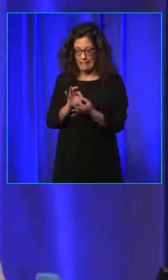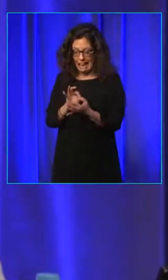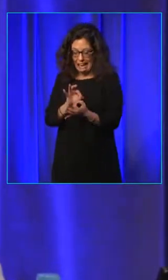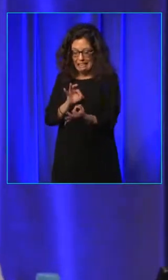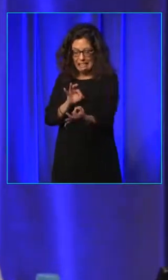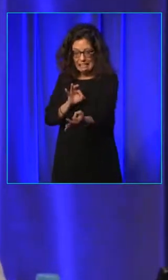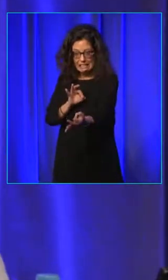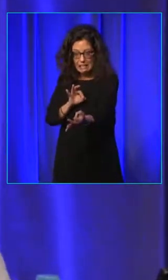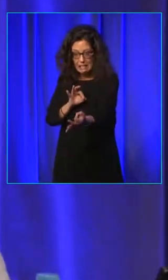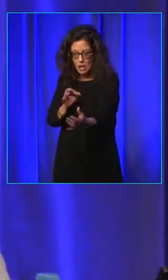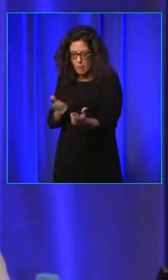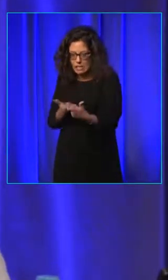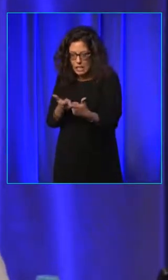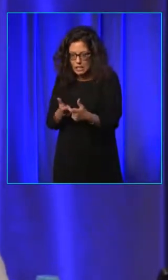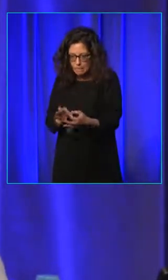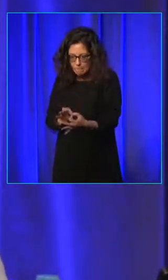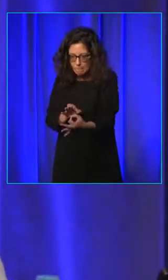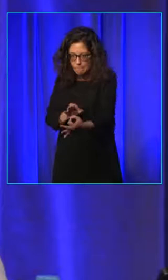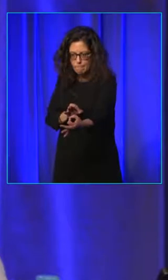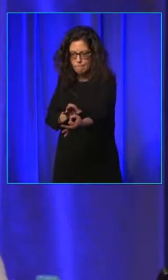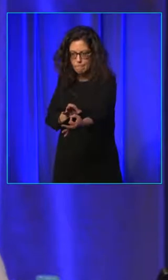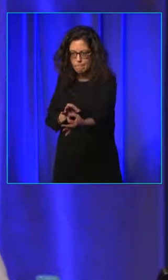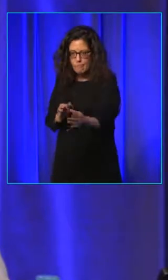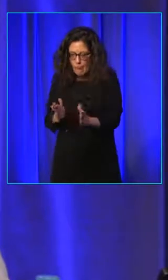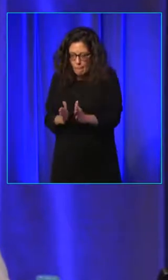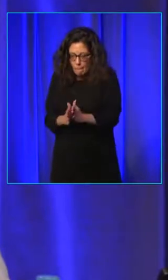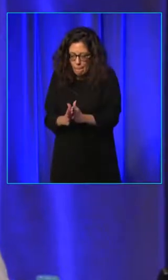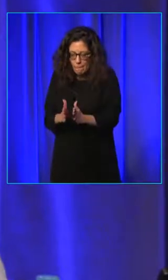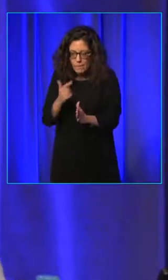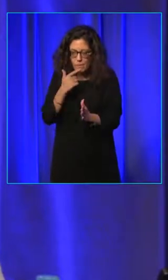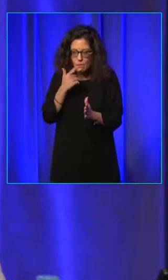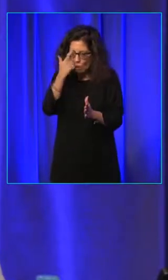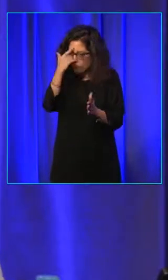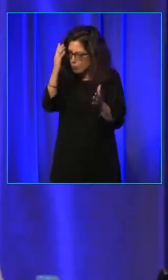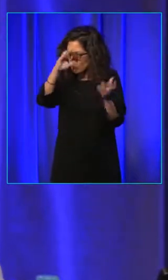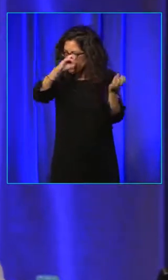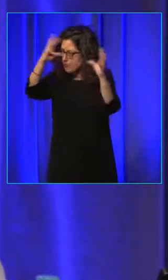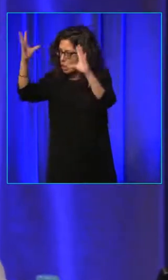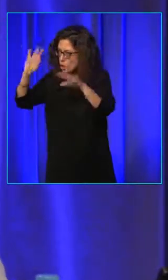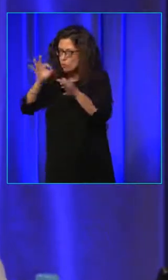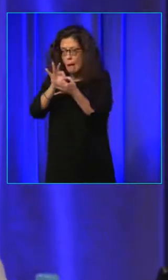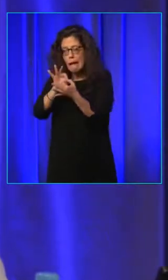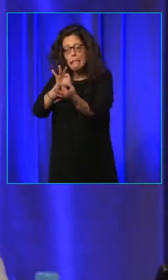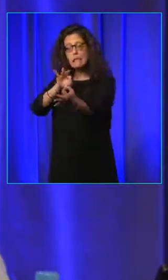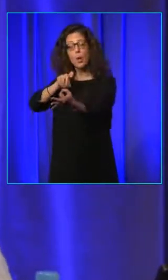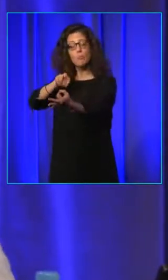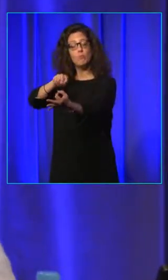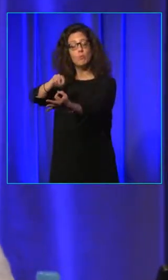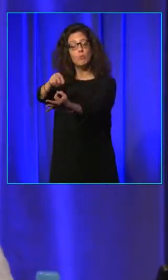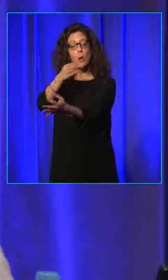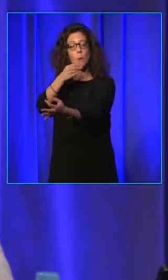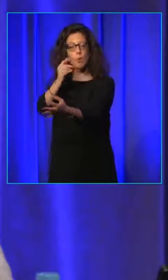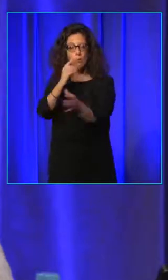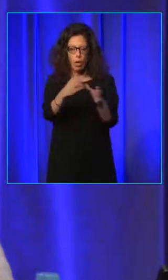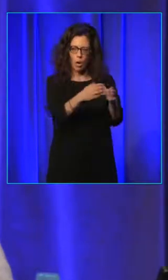10 cm de largeur. Pas de souci. Donc, elle imaginait qu'elle faisait sur cette ligne. Pas de peur.